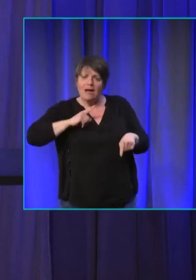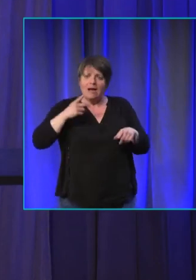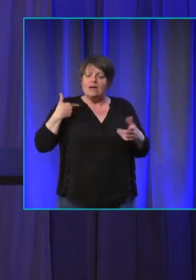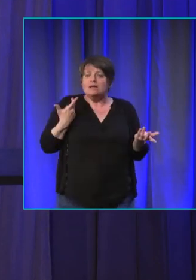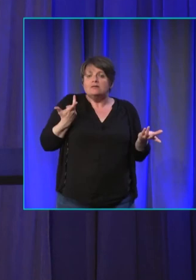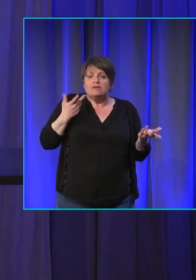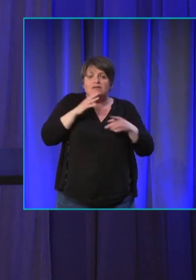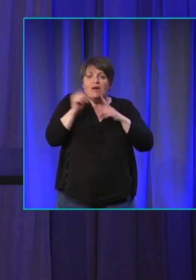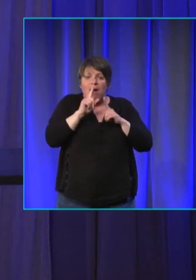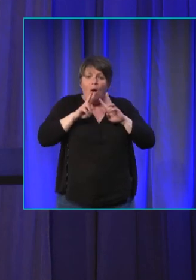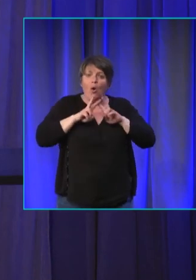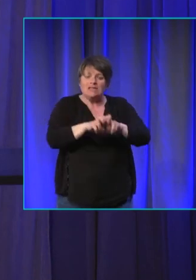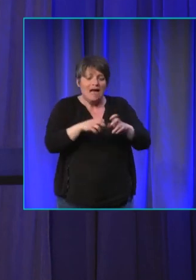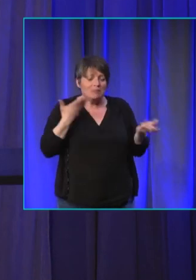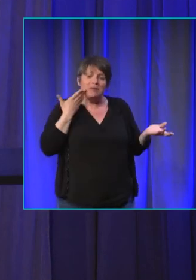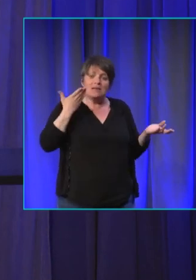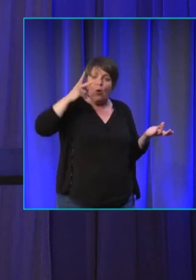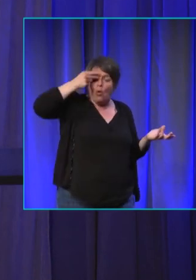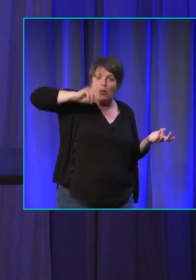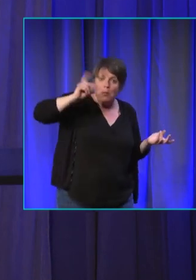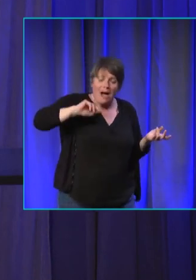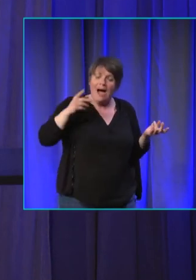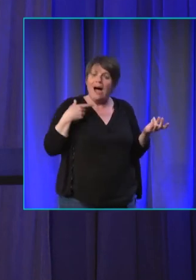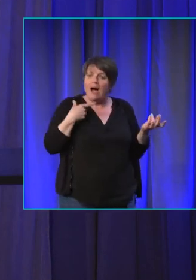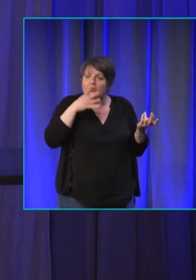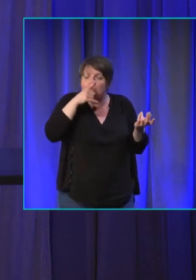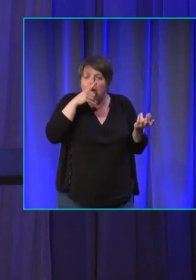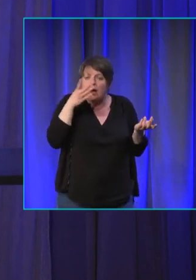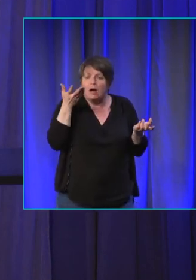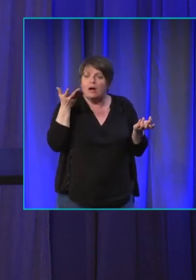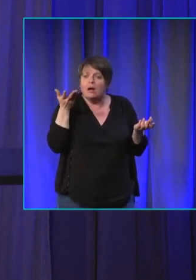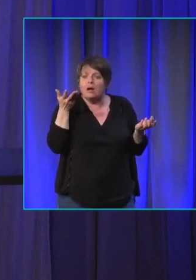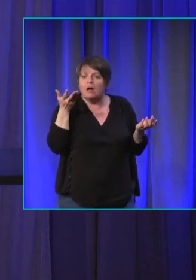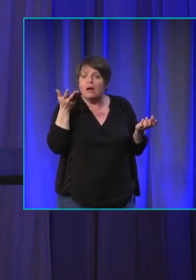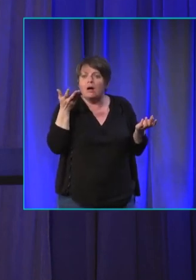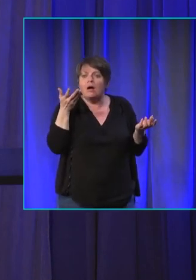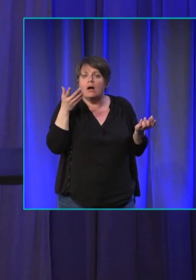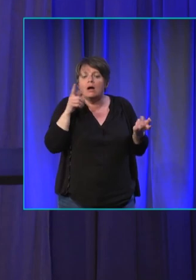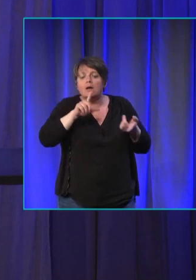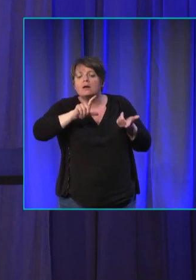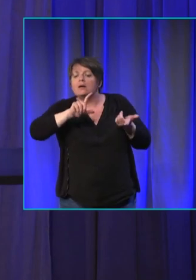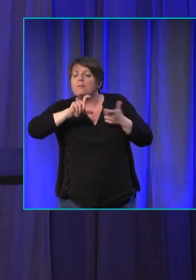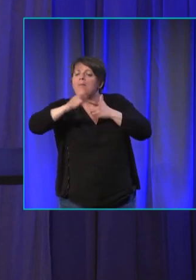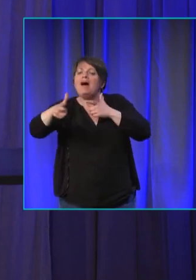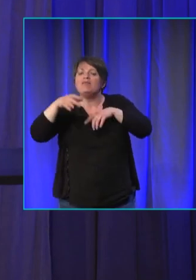C'est déjà. Si on n'a pas compris ça, je ne vois pas comment on peut finalement aller comprendre les effets des